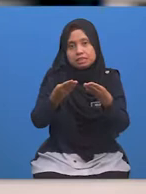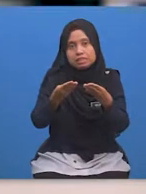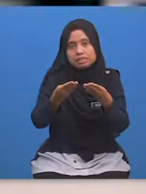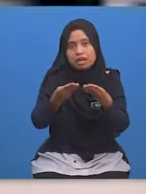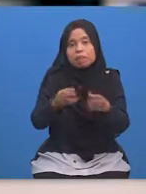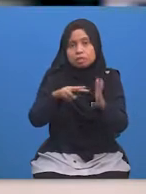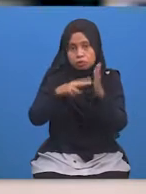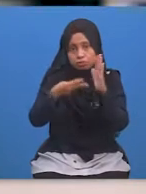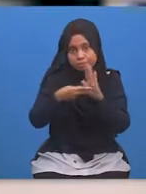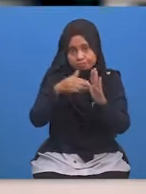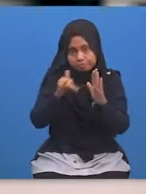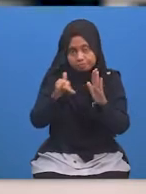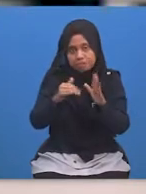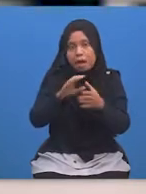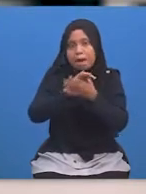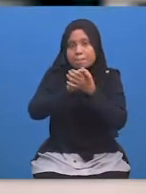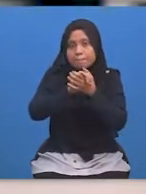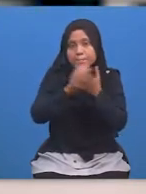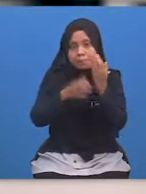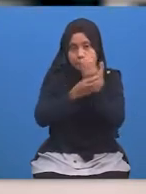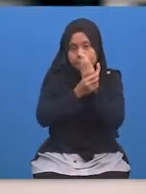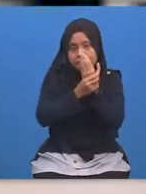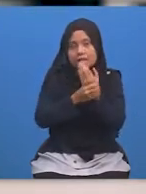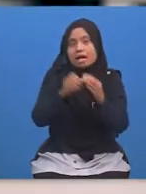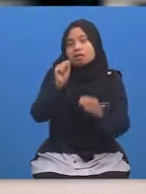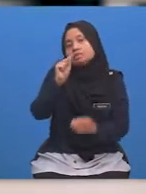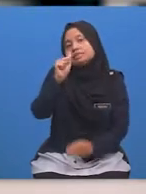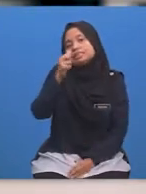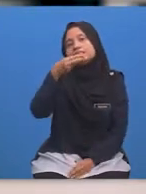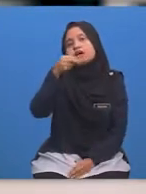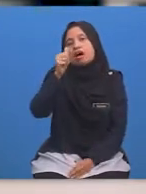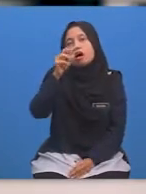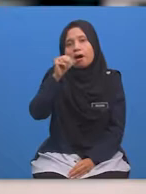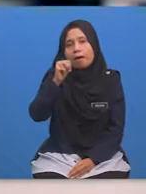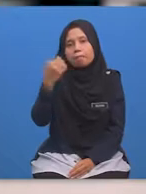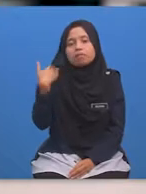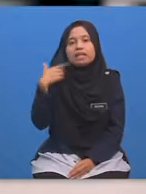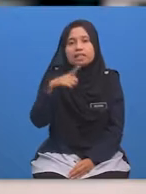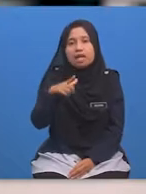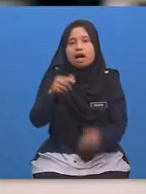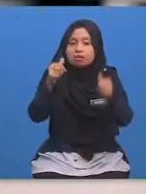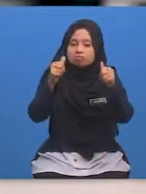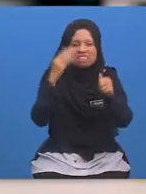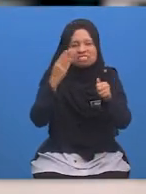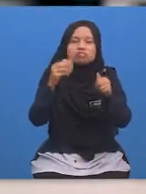Maksudnya di sini, pemegang saham biasanya terdiri daripada ahli